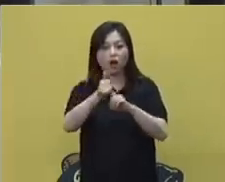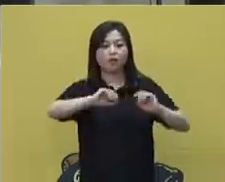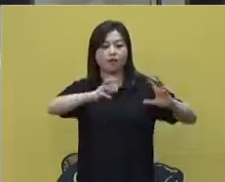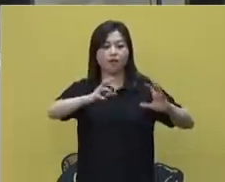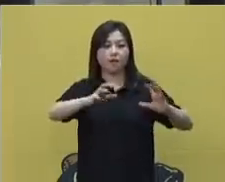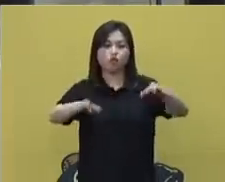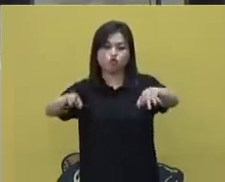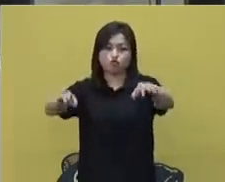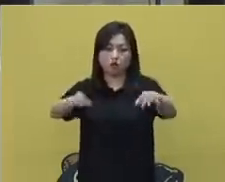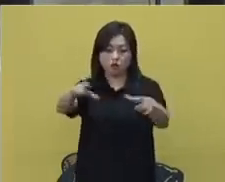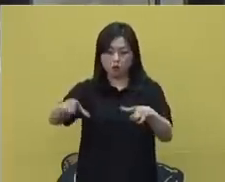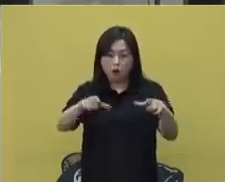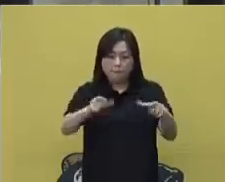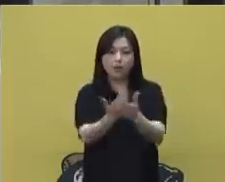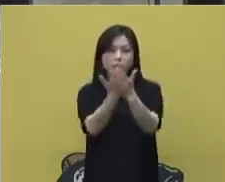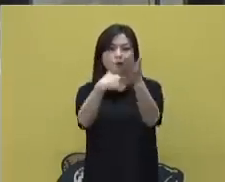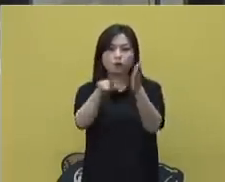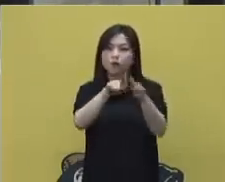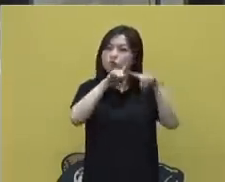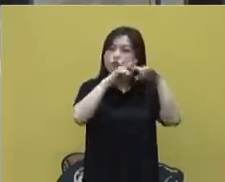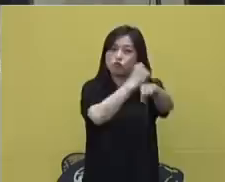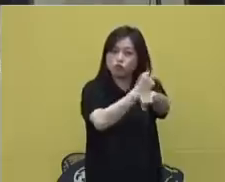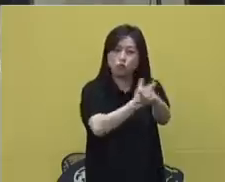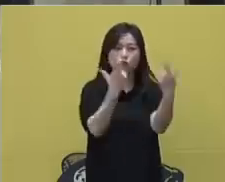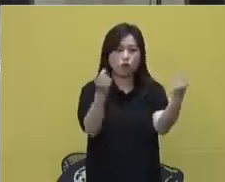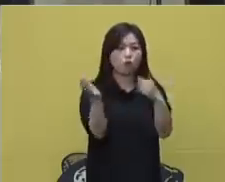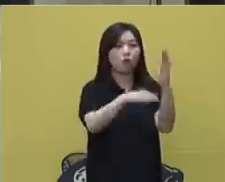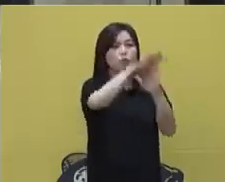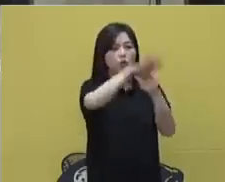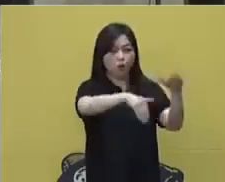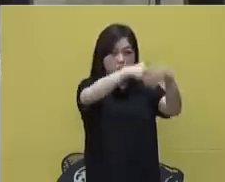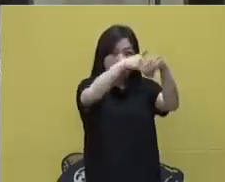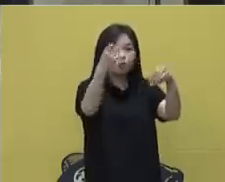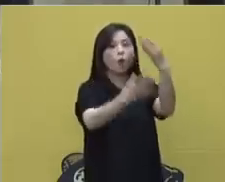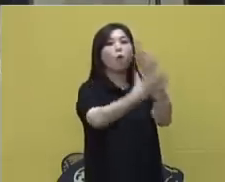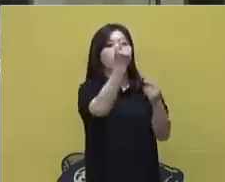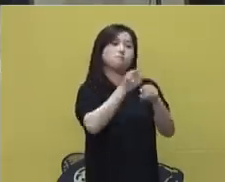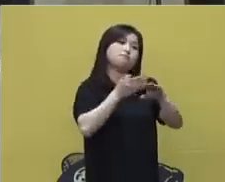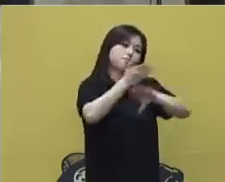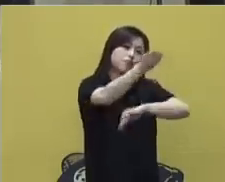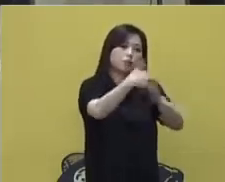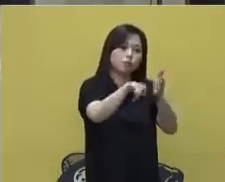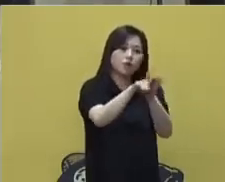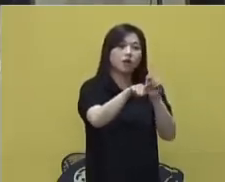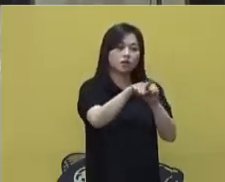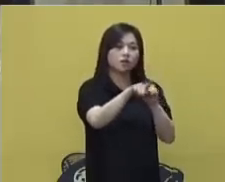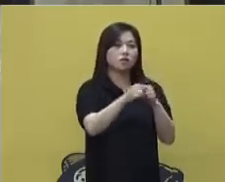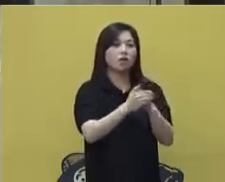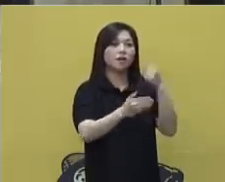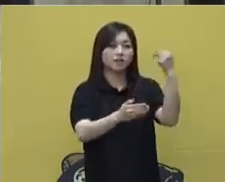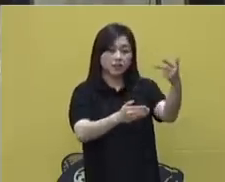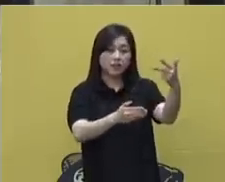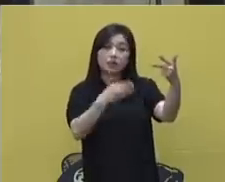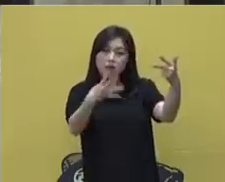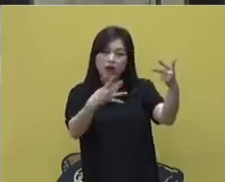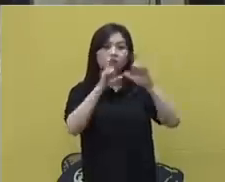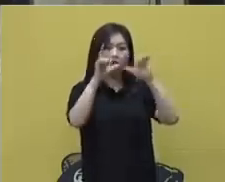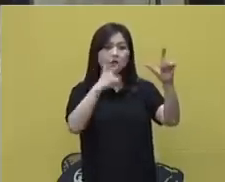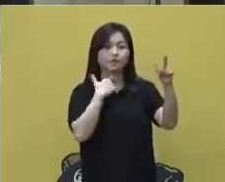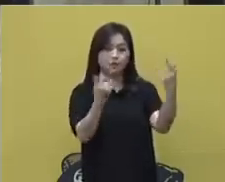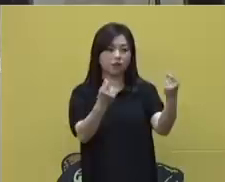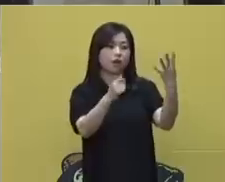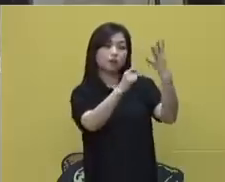위해서 혼신의 노력을 기울이셨던 분. 또 남북 하야 협력 나아가 통일로 나아가고자 14선언까지 함께 하셨던 분. 또 한